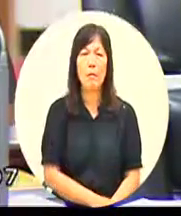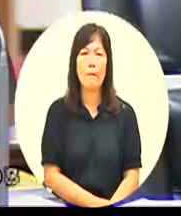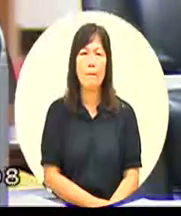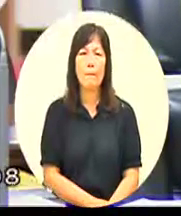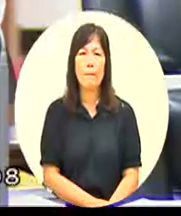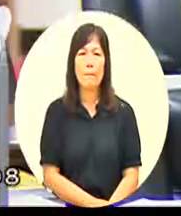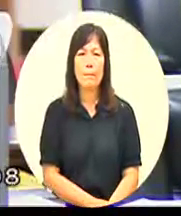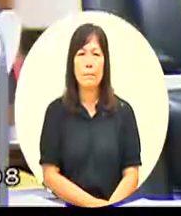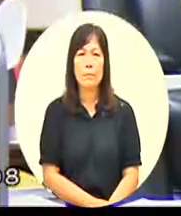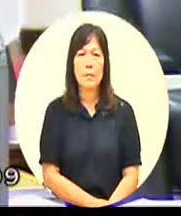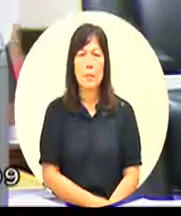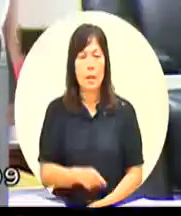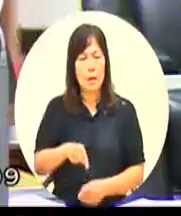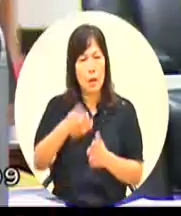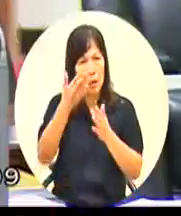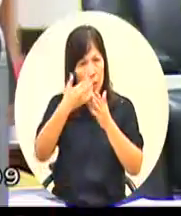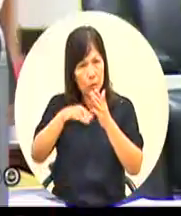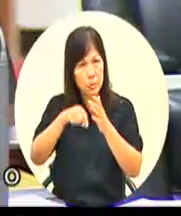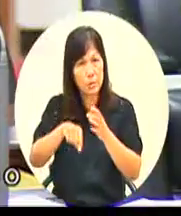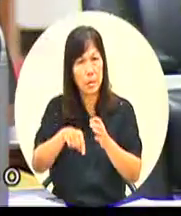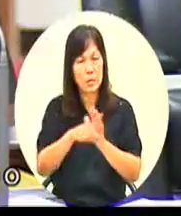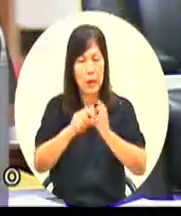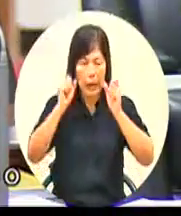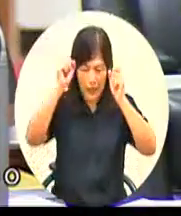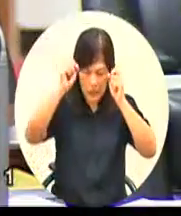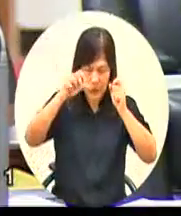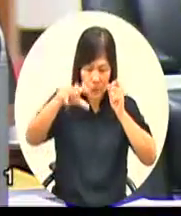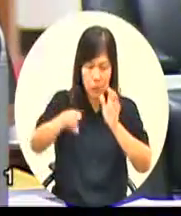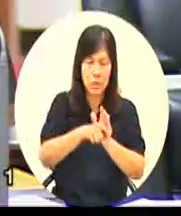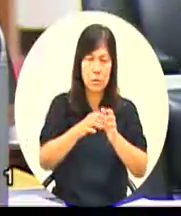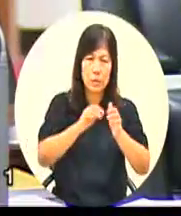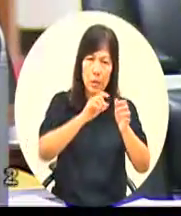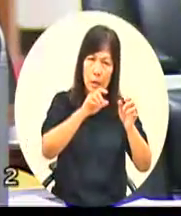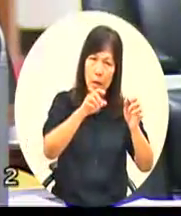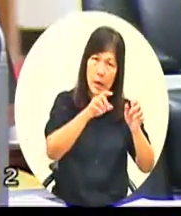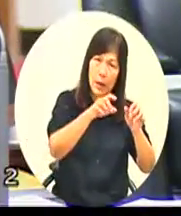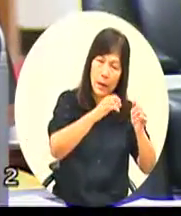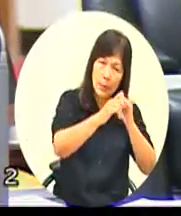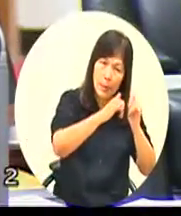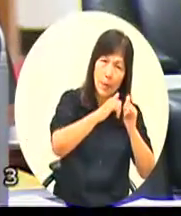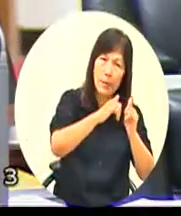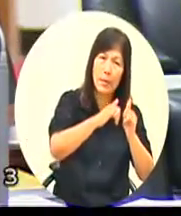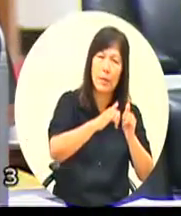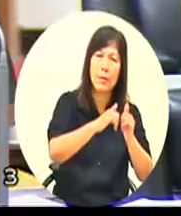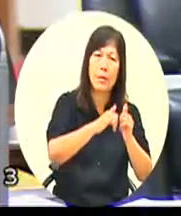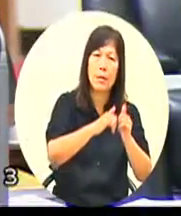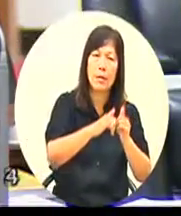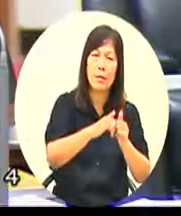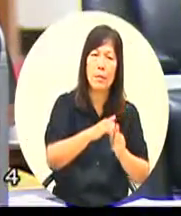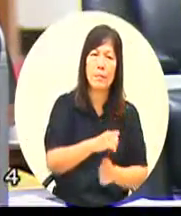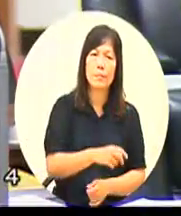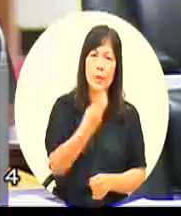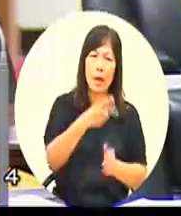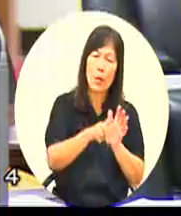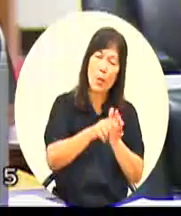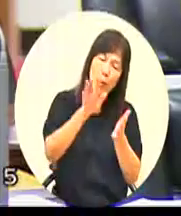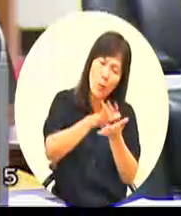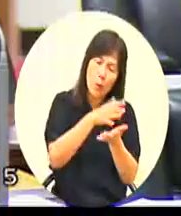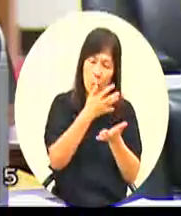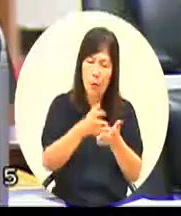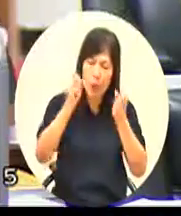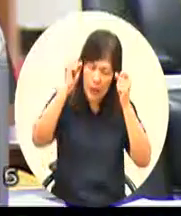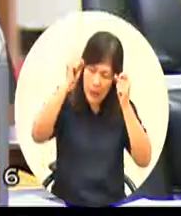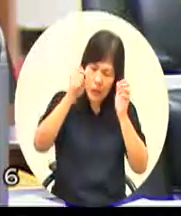呢，学校是我们运动场，是我们市民朋友，还有我们的一些休闲运动的最